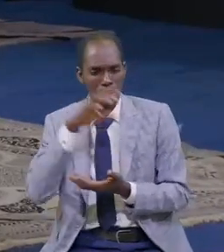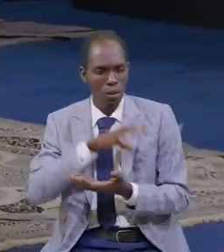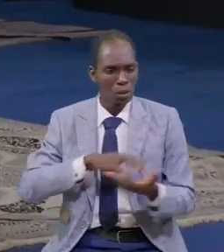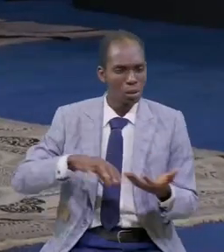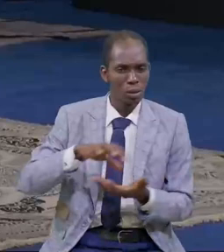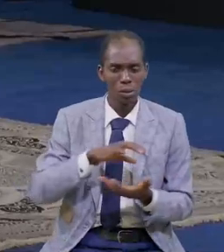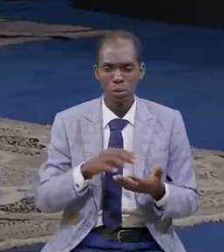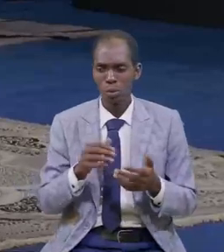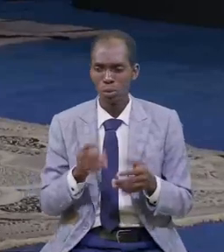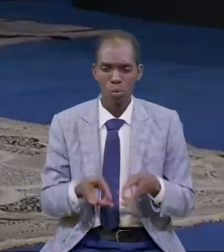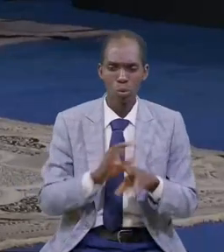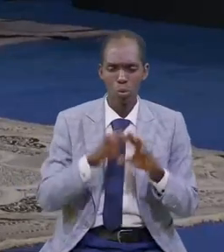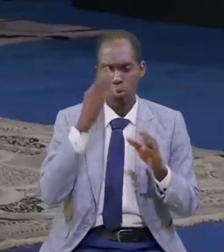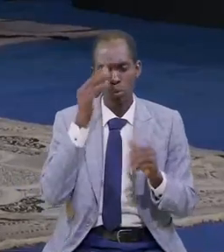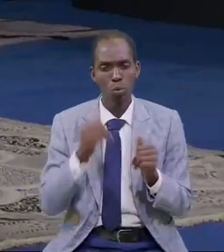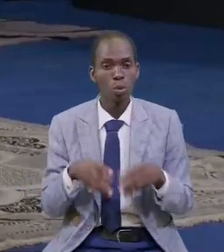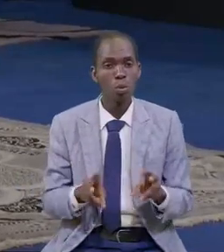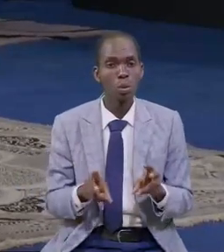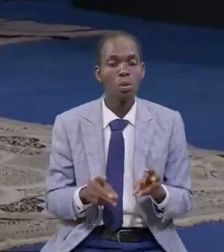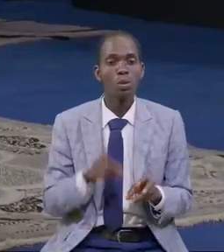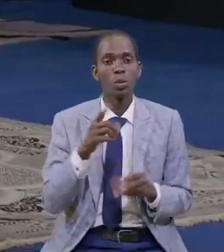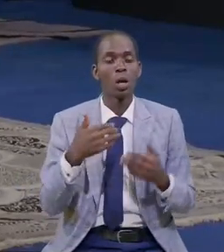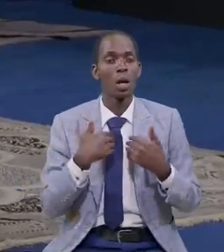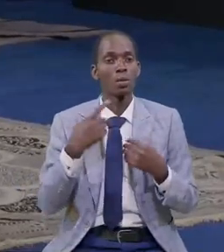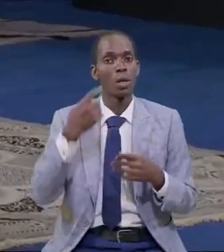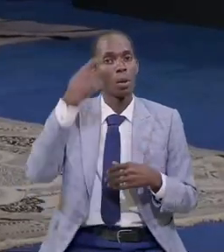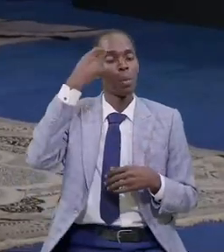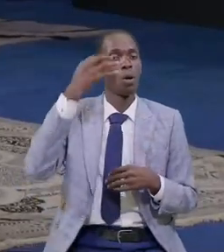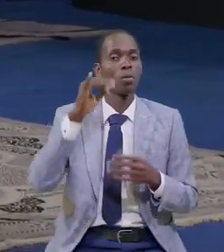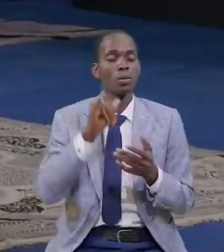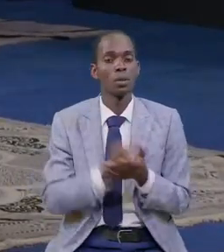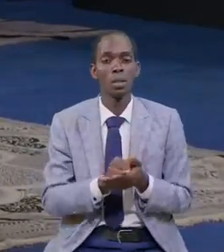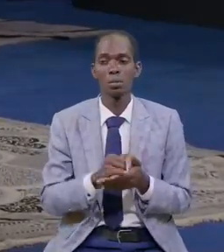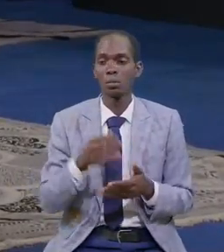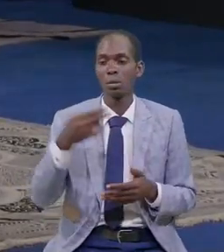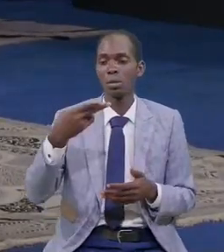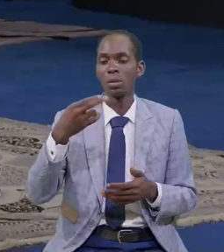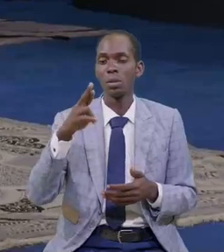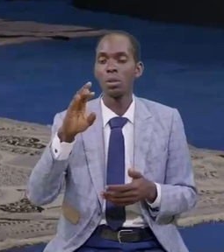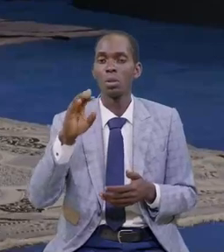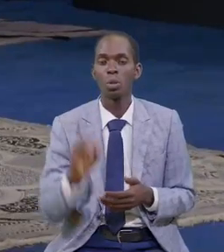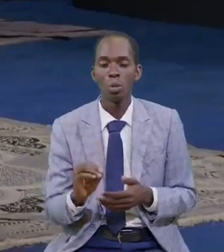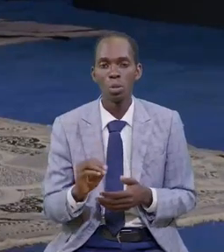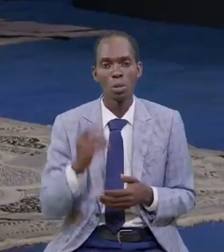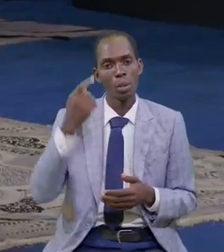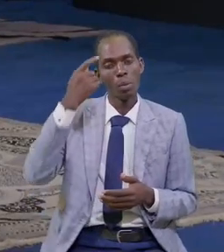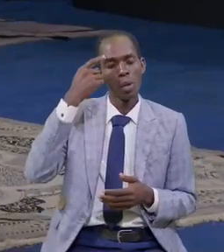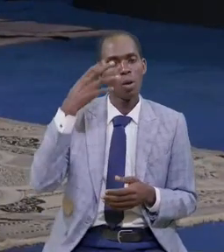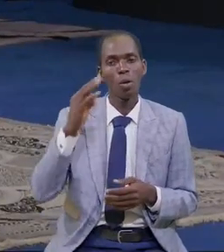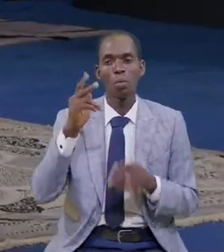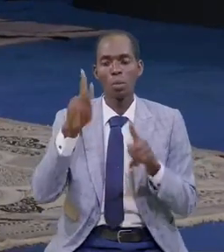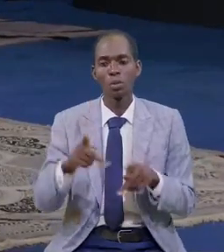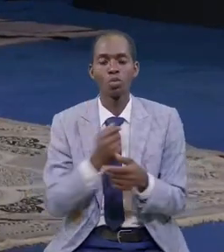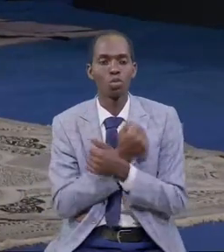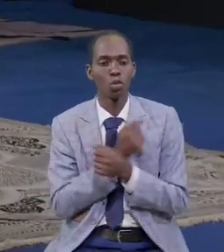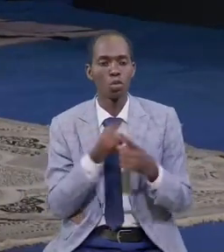prendre l'état d'esprit de ce dirigeant l'état d'esprit de cette personne et vous pouvez